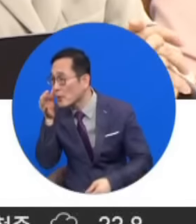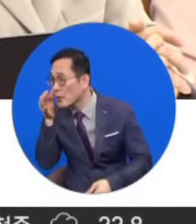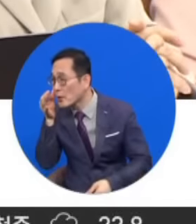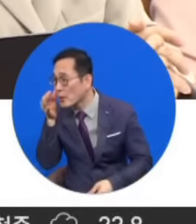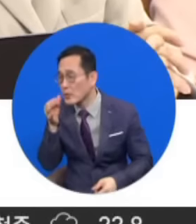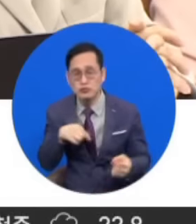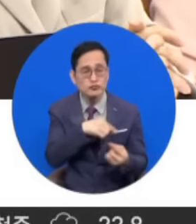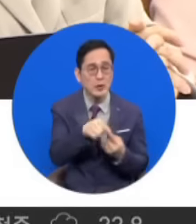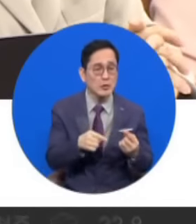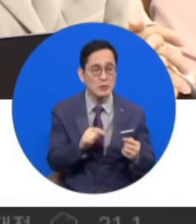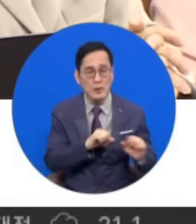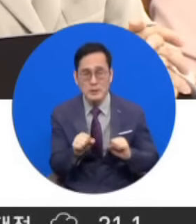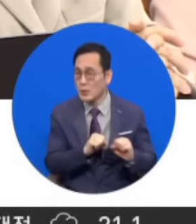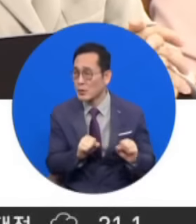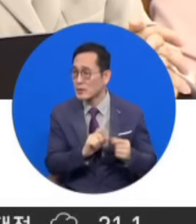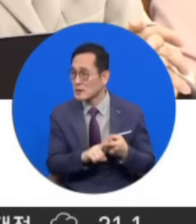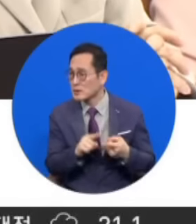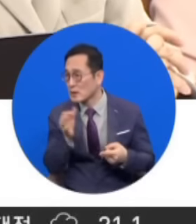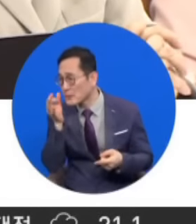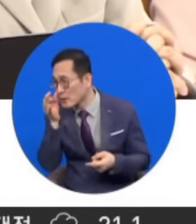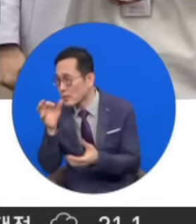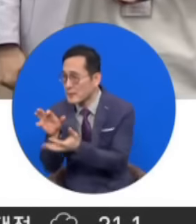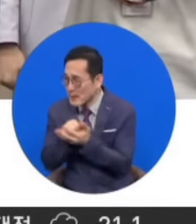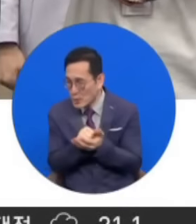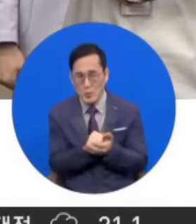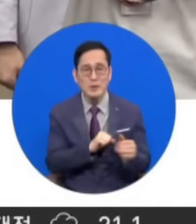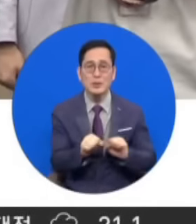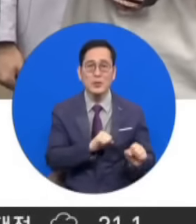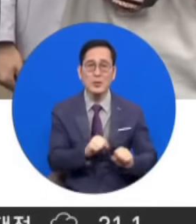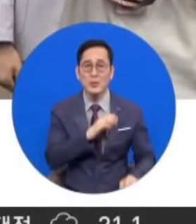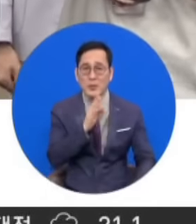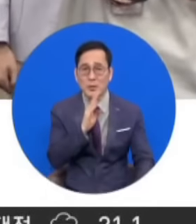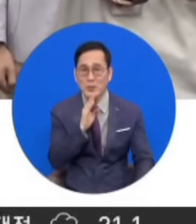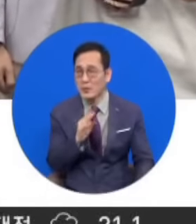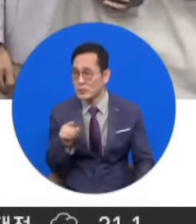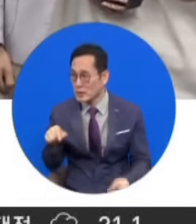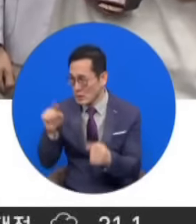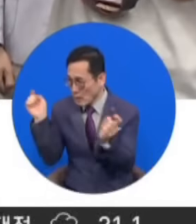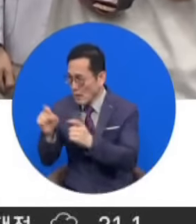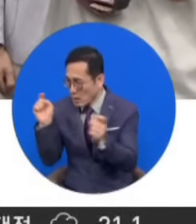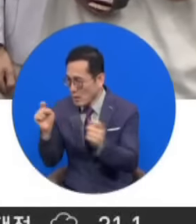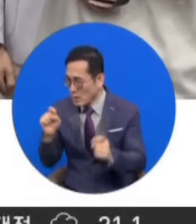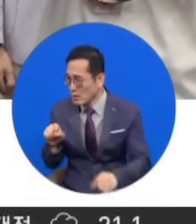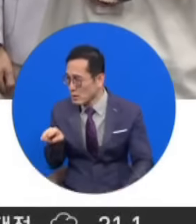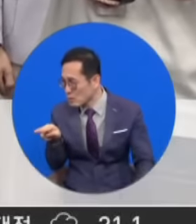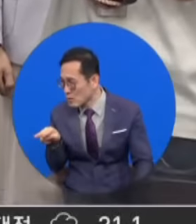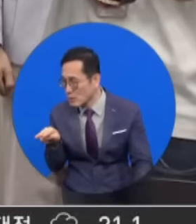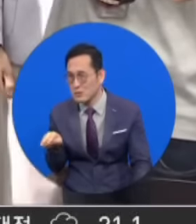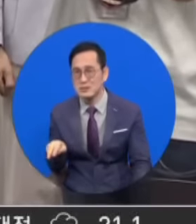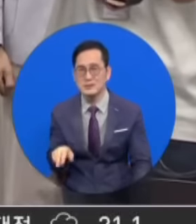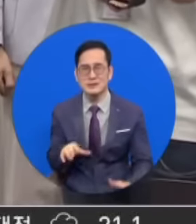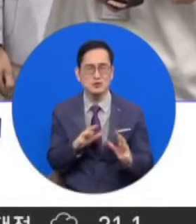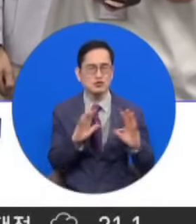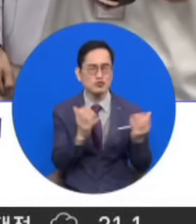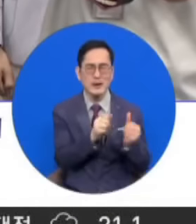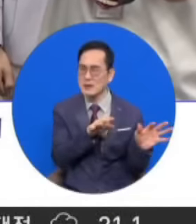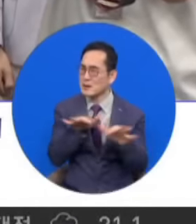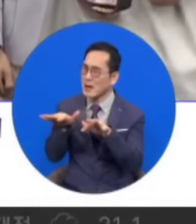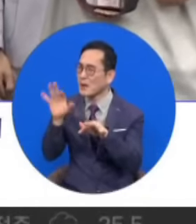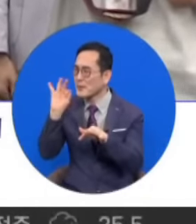나왔던 이야기들을 또 그 상임위에서 다 가져가서 많이들 하거든요. 그래서 이 운영위는 사실 국민들의 관심도 굉장히